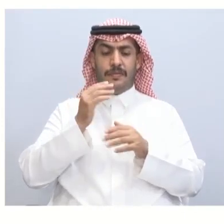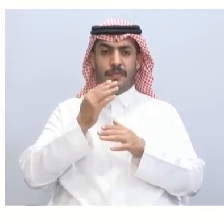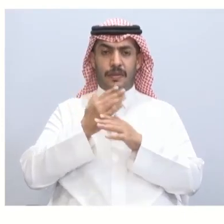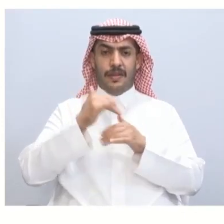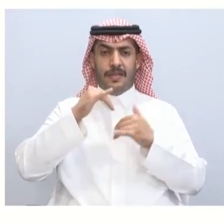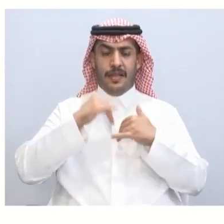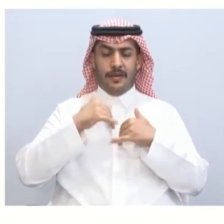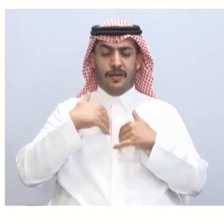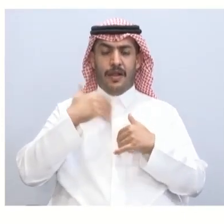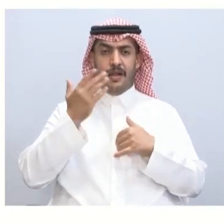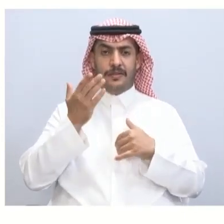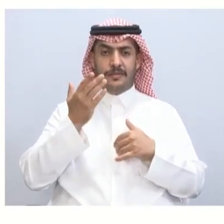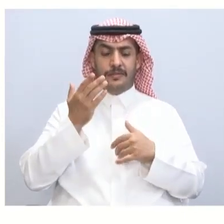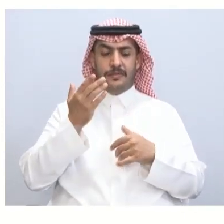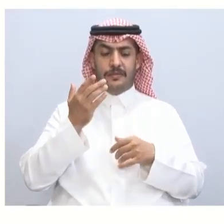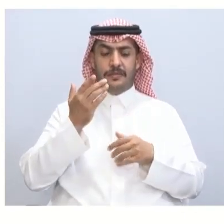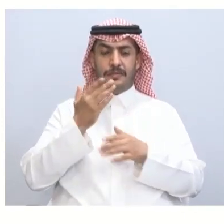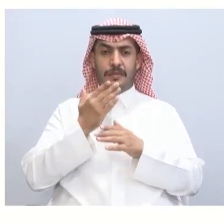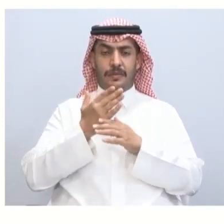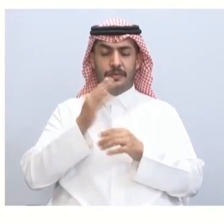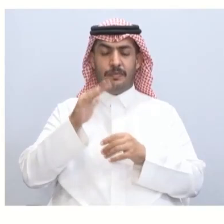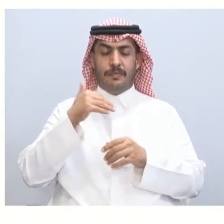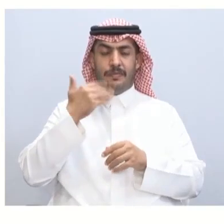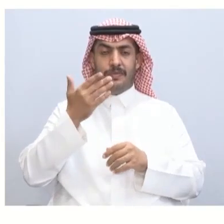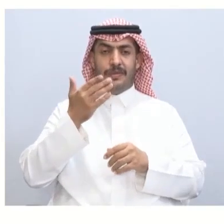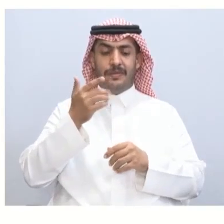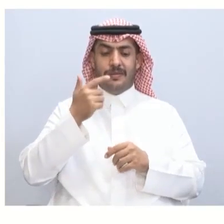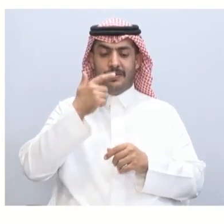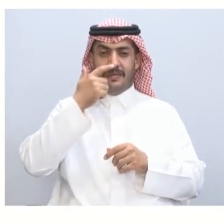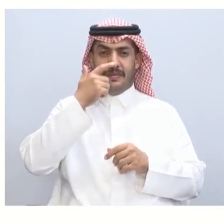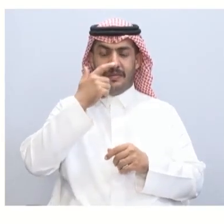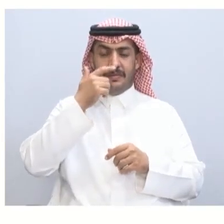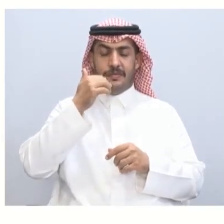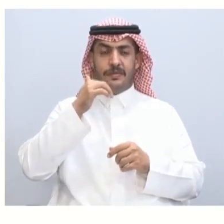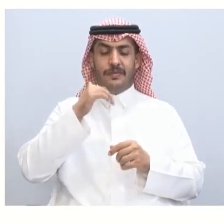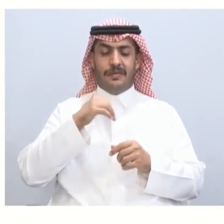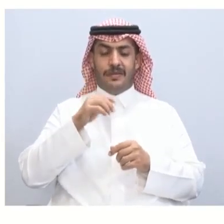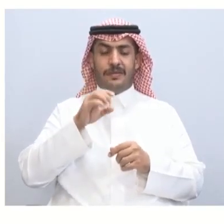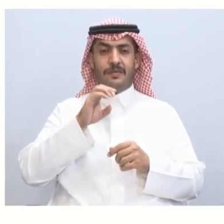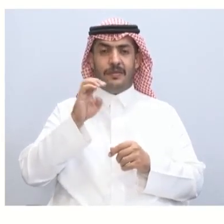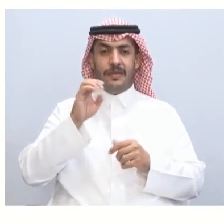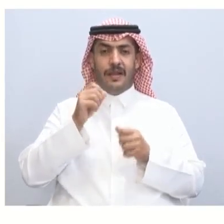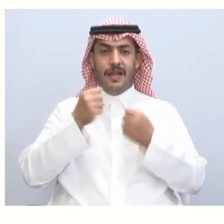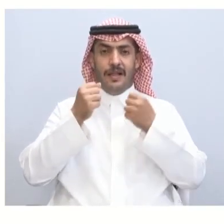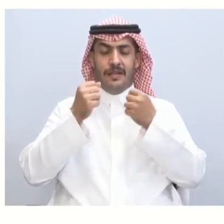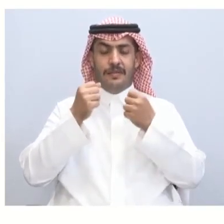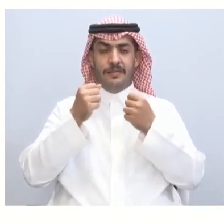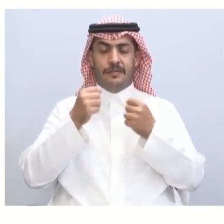الداخليه والخارجيه التي تؤدي استجا التي تؤدي استجابه